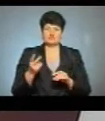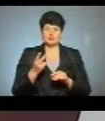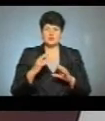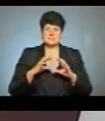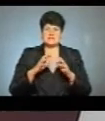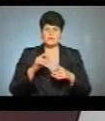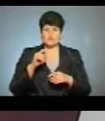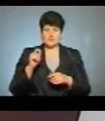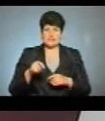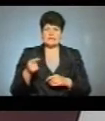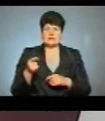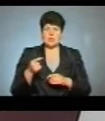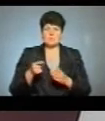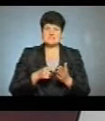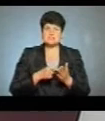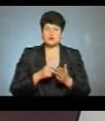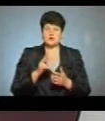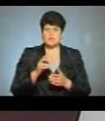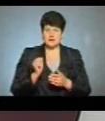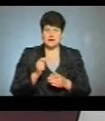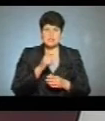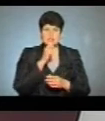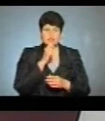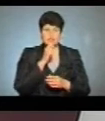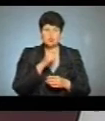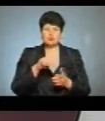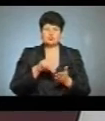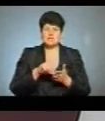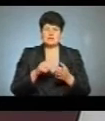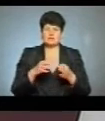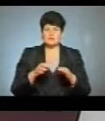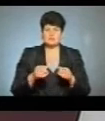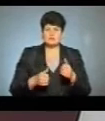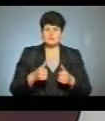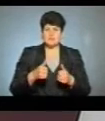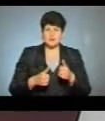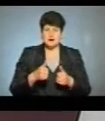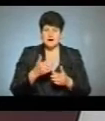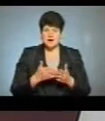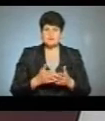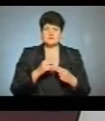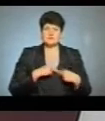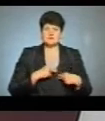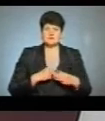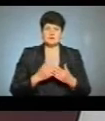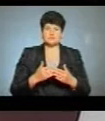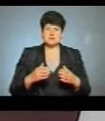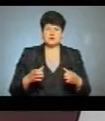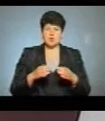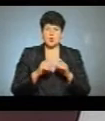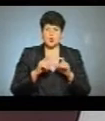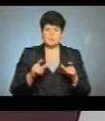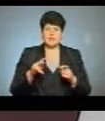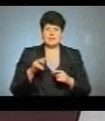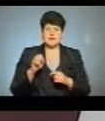війні. Тернопільська сторінка». Інтерв'ю з учасником визвольних змагань Ігорем Олещуком. Працівники музею комплексу «Лемківське